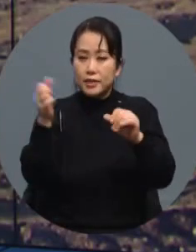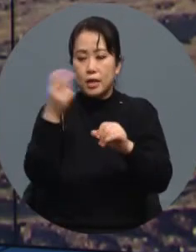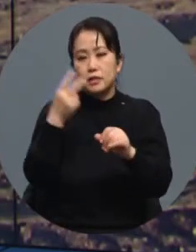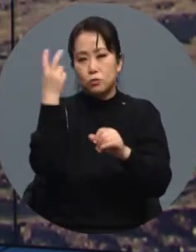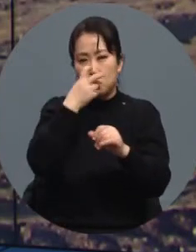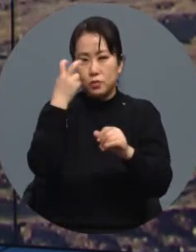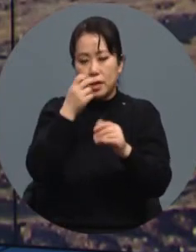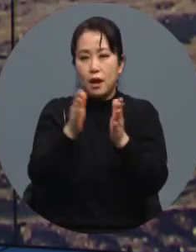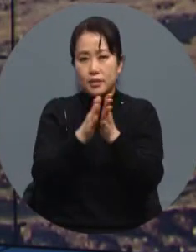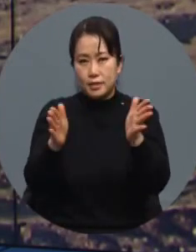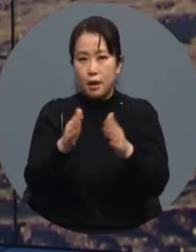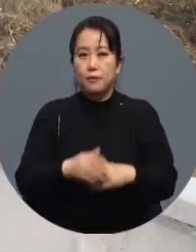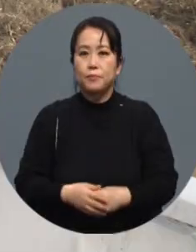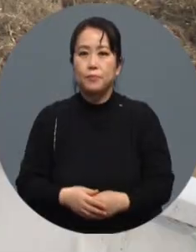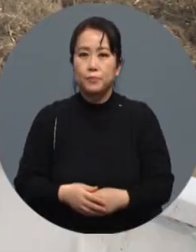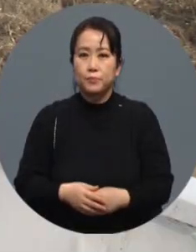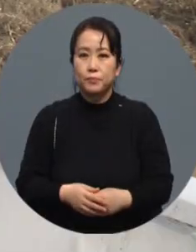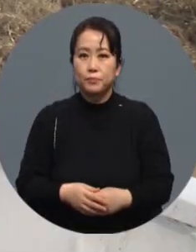기자입니다.